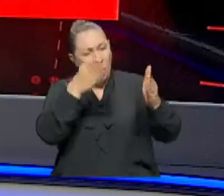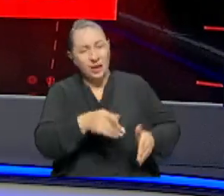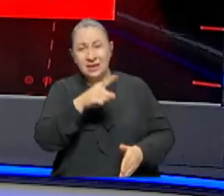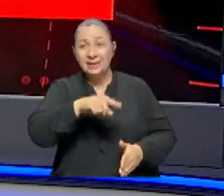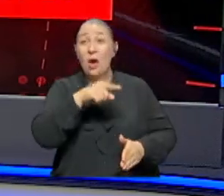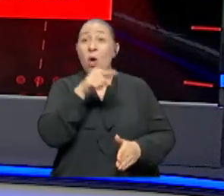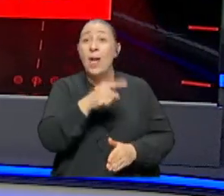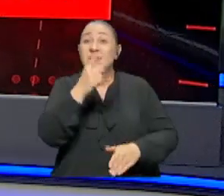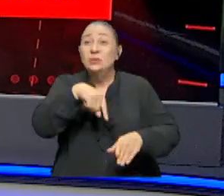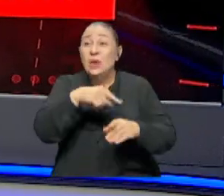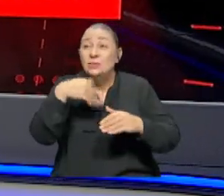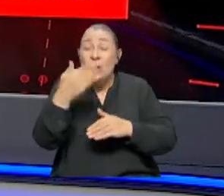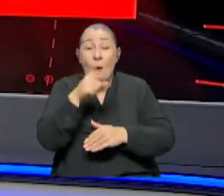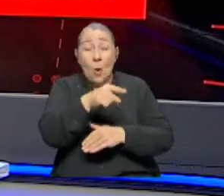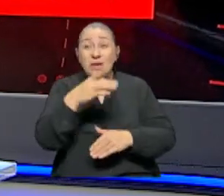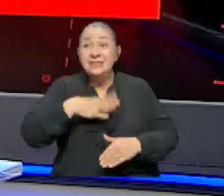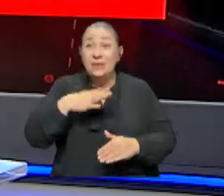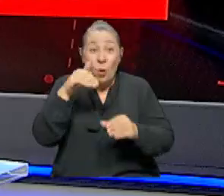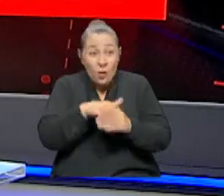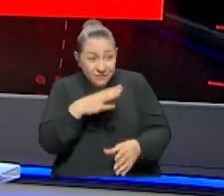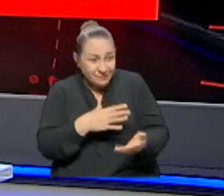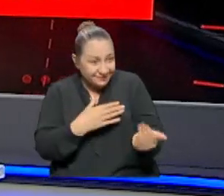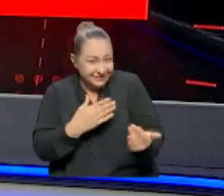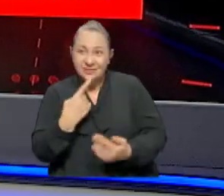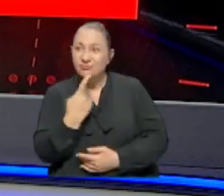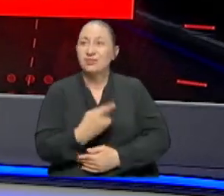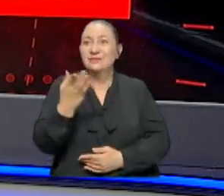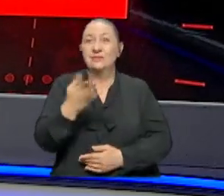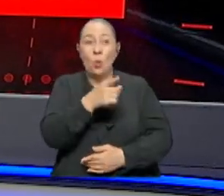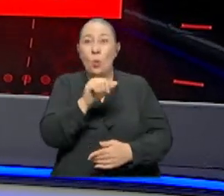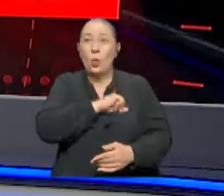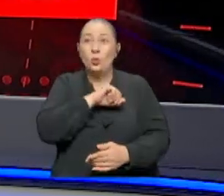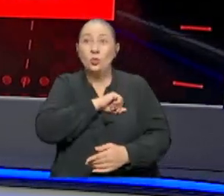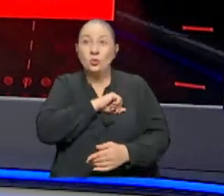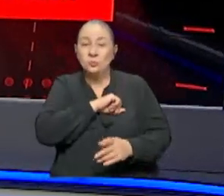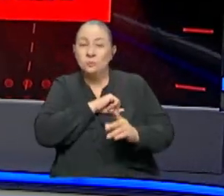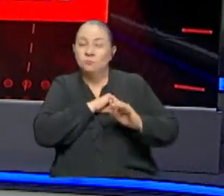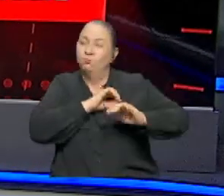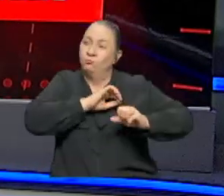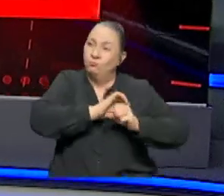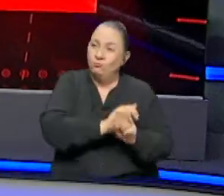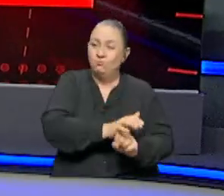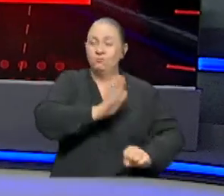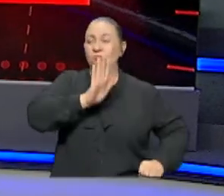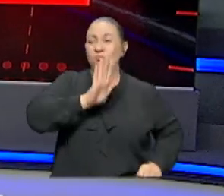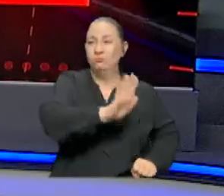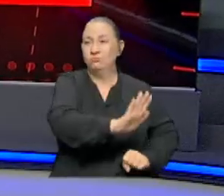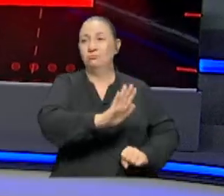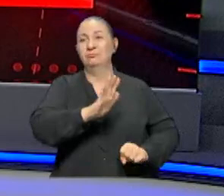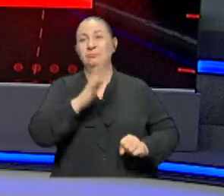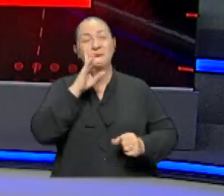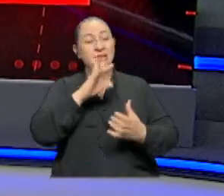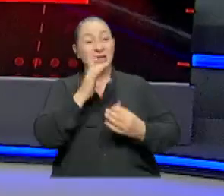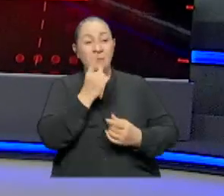Çünkü bir süre sonra oy isteyeceksiniz, oylarını isteyeceksiniz. O çekindiğiniz, belki de korktuğunuz